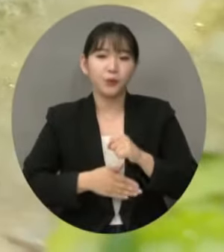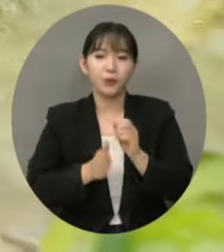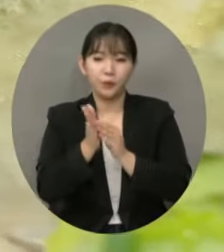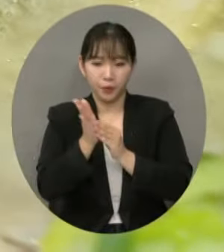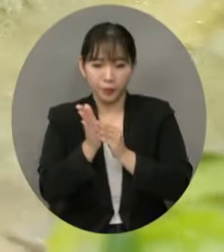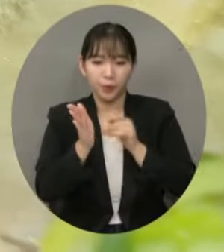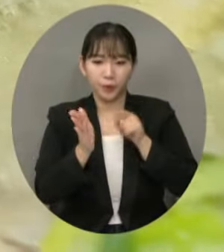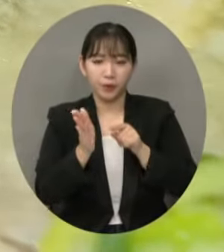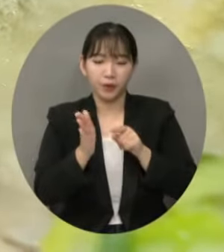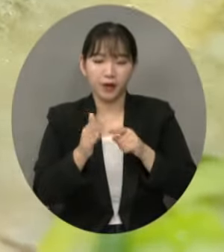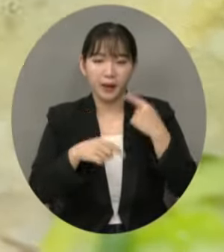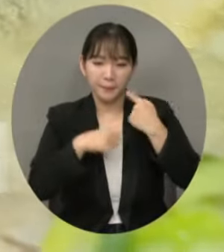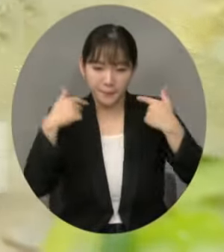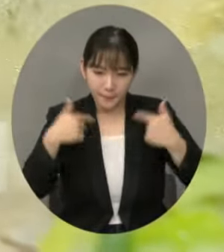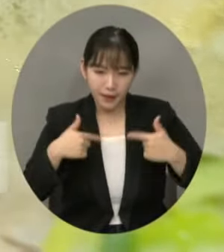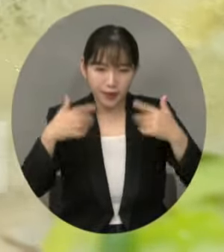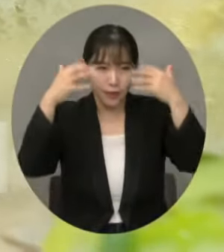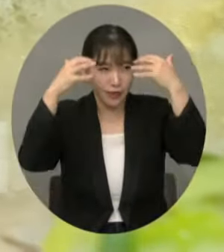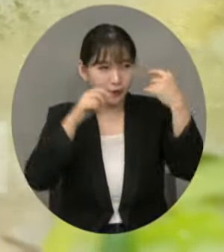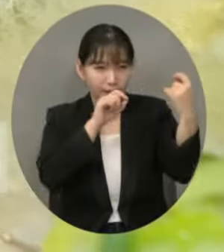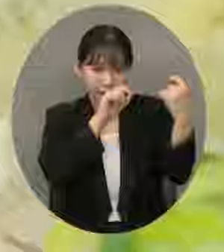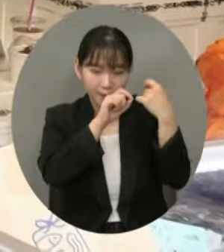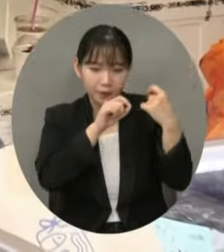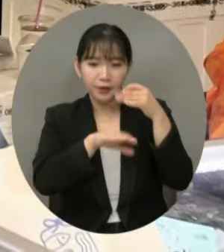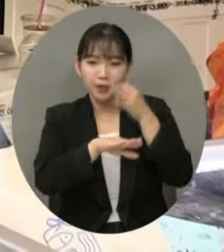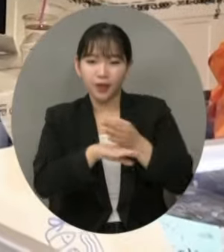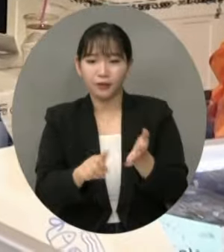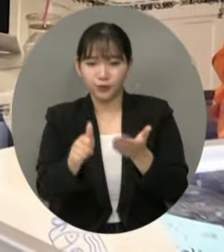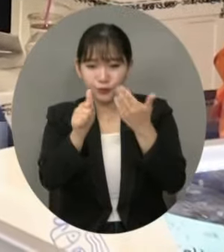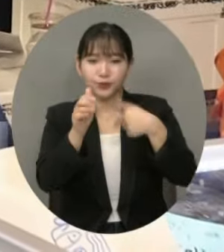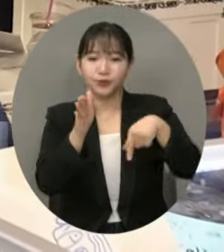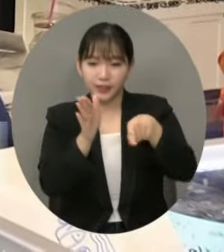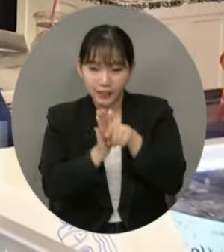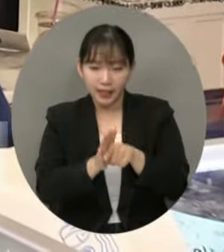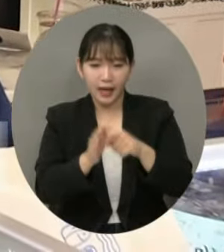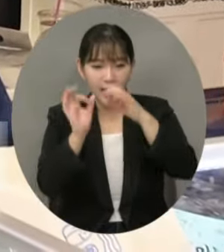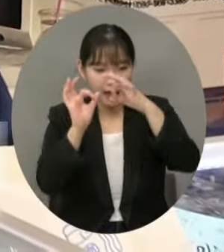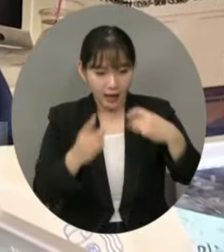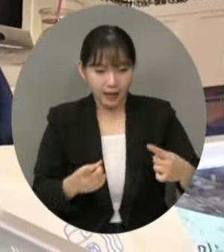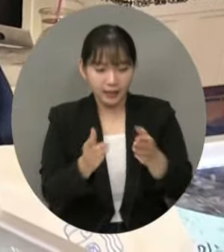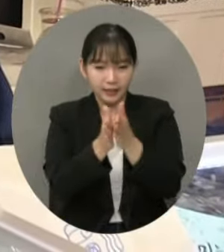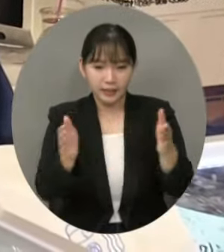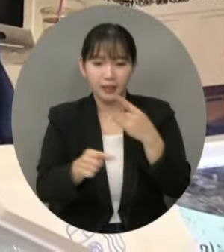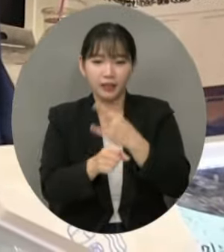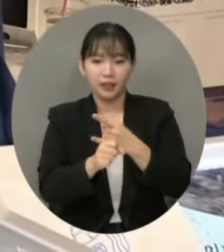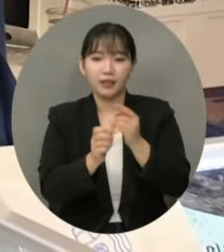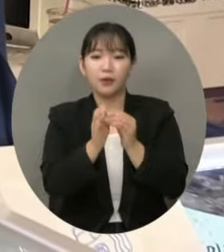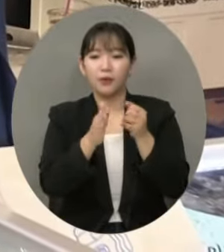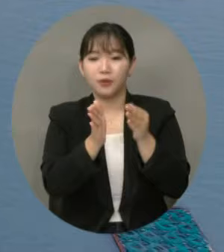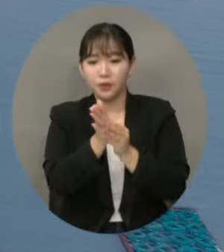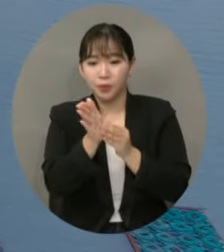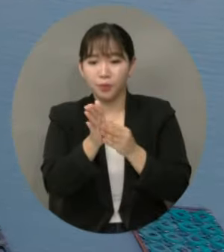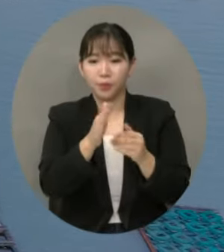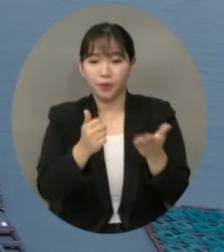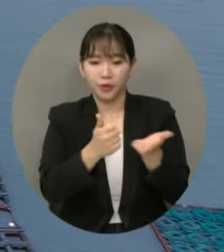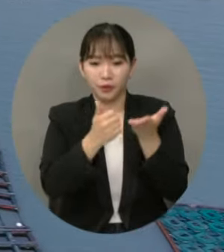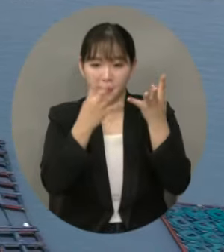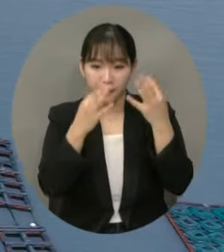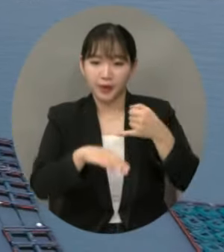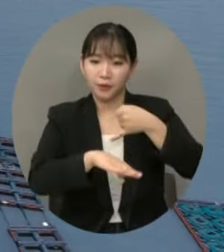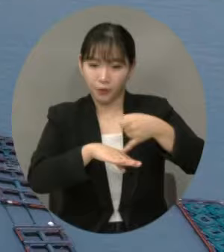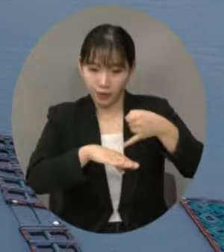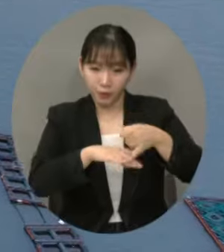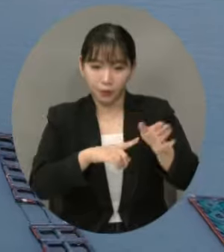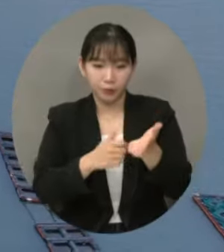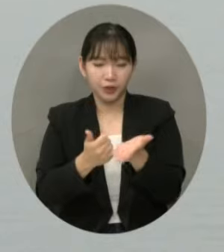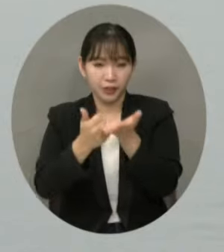전복. 매년 삼복 더위를 앞두고 소비 촉진을 위해 할인 행사에 나서는 전복 주산지 완도군과 양식어가의